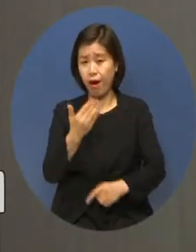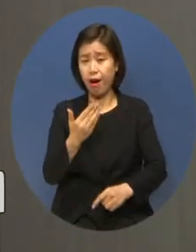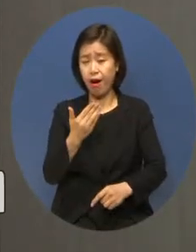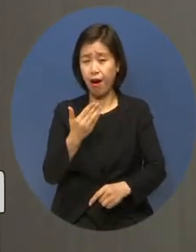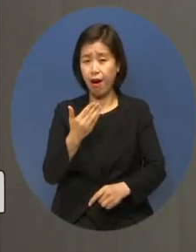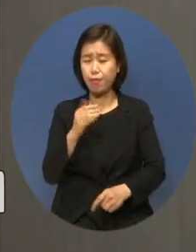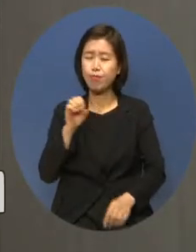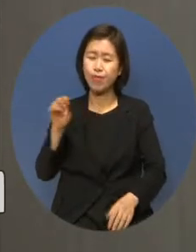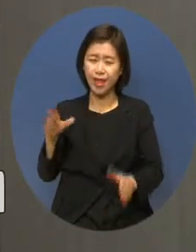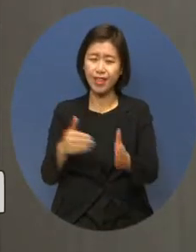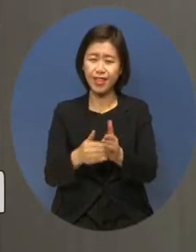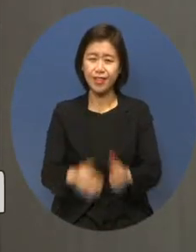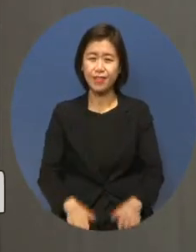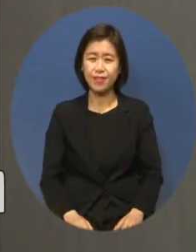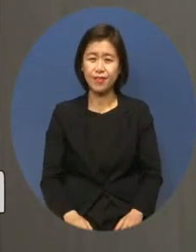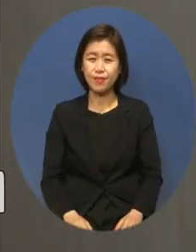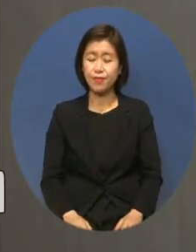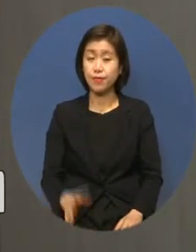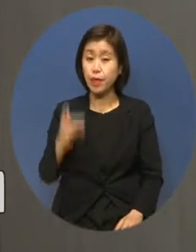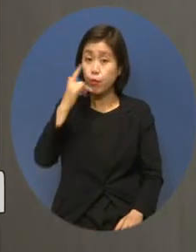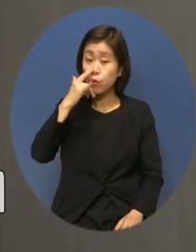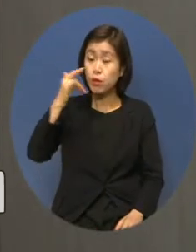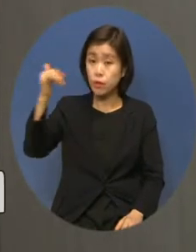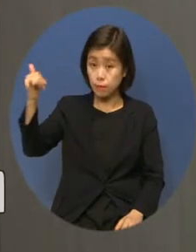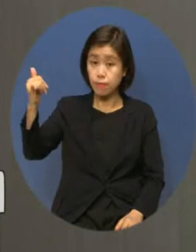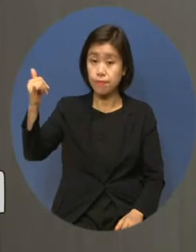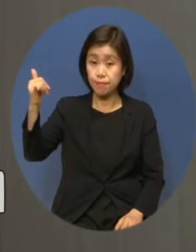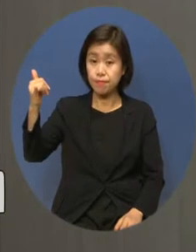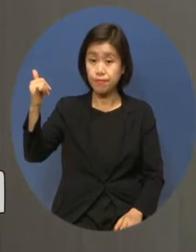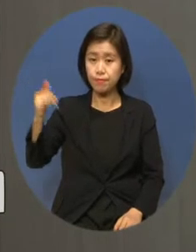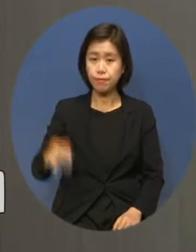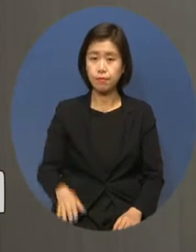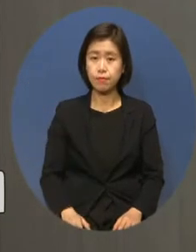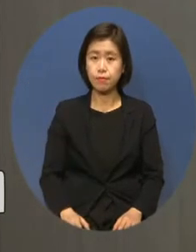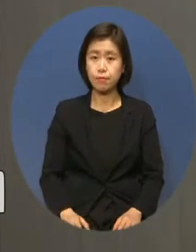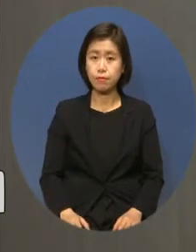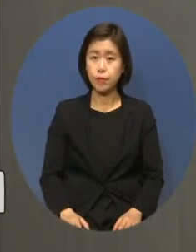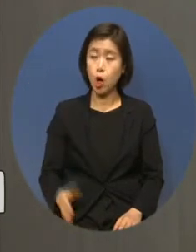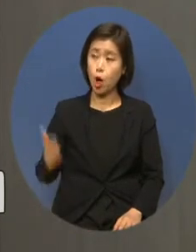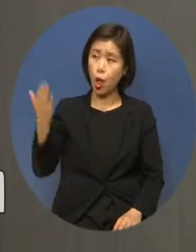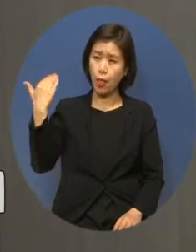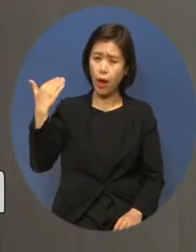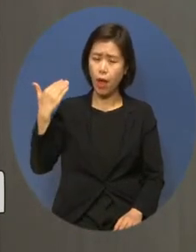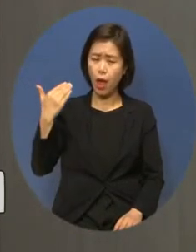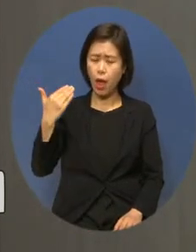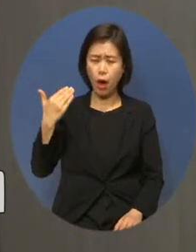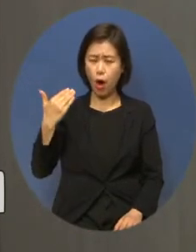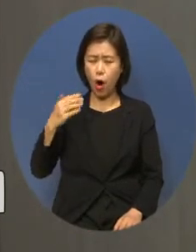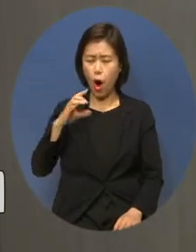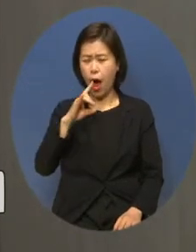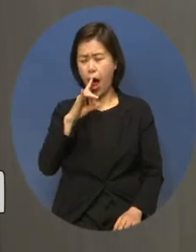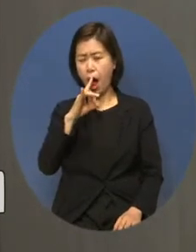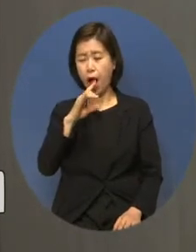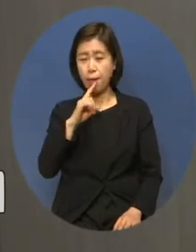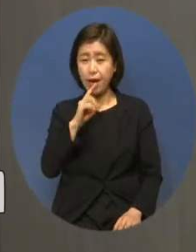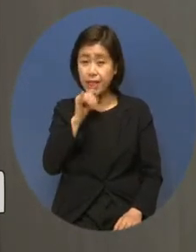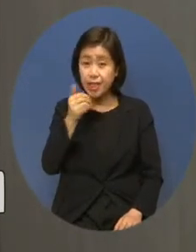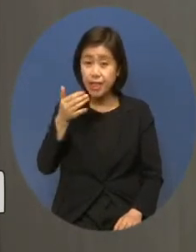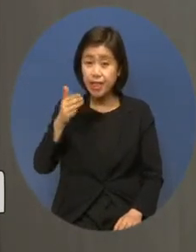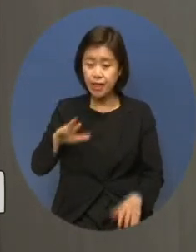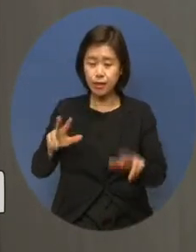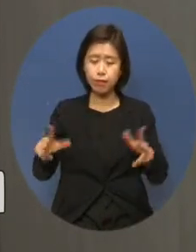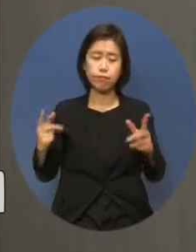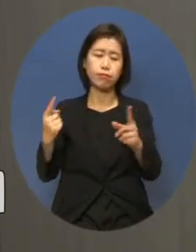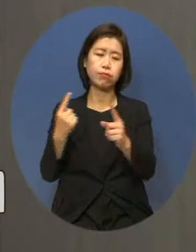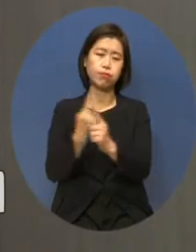있고 부모님께서도 그때에 비하면 훨씬 제가 어떤 마음으로 뭘 하고